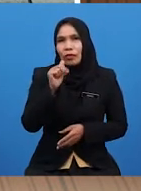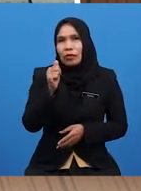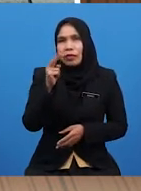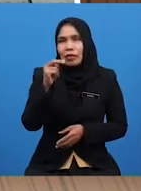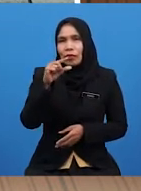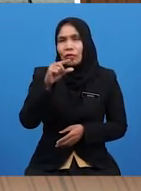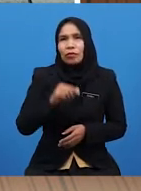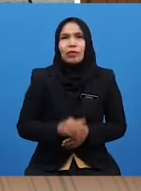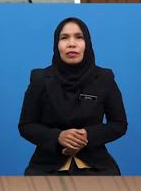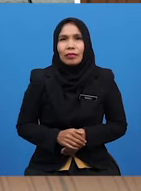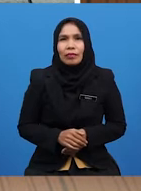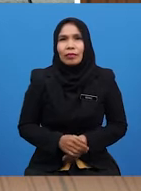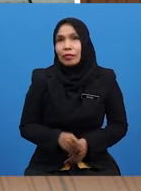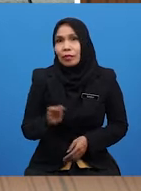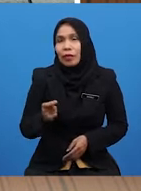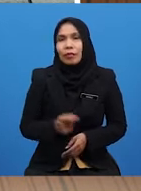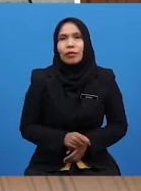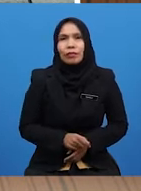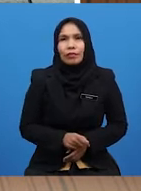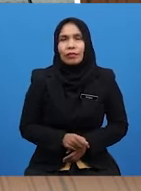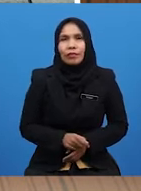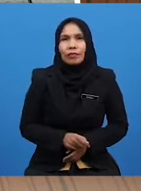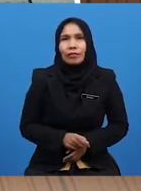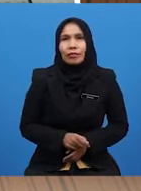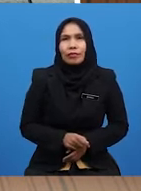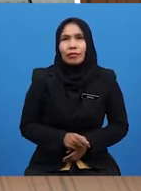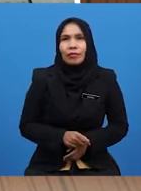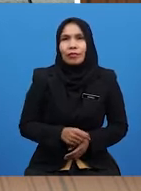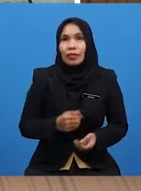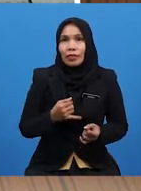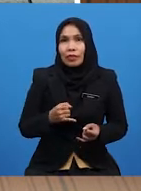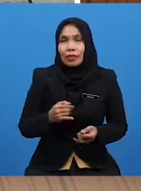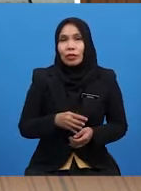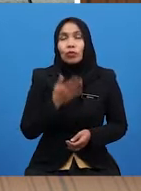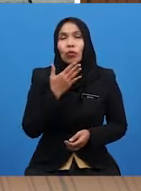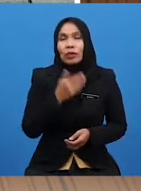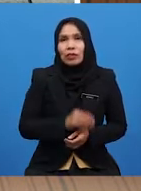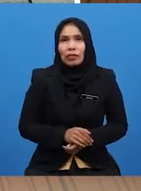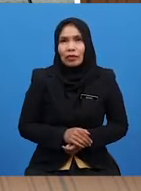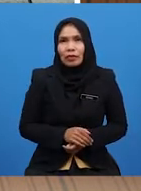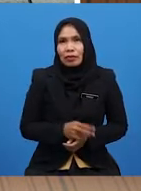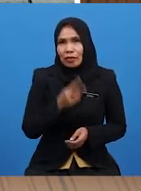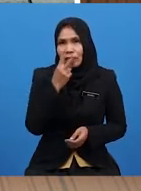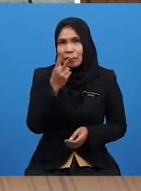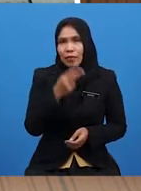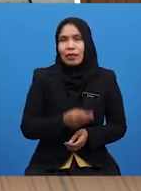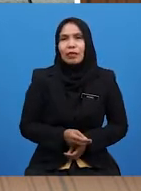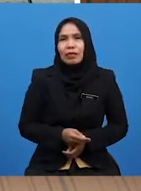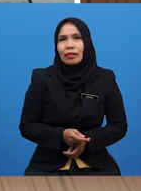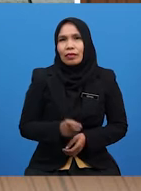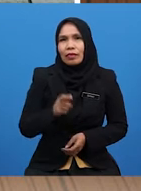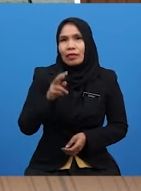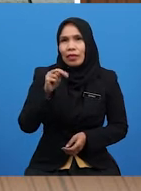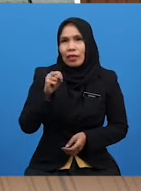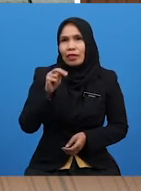mengaplikasikan jenis warna yang tampak neutral dan menyatu kesan mood pada setiap ruang pula